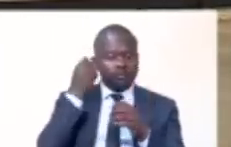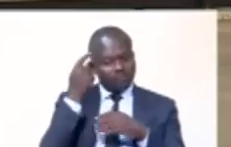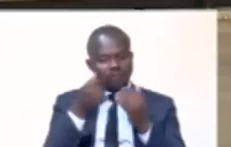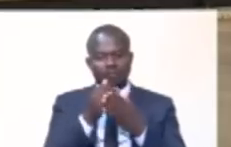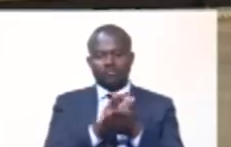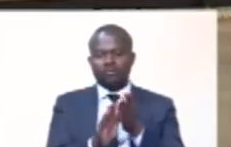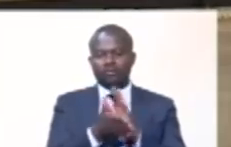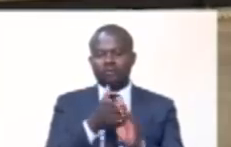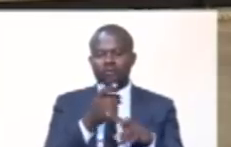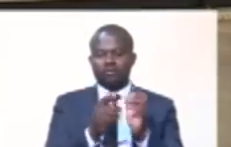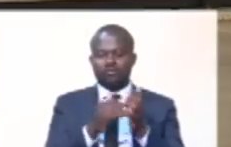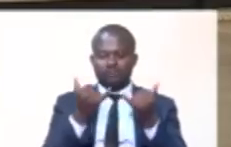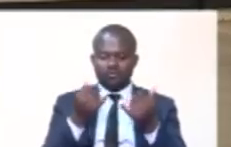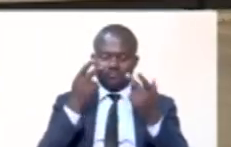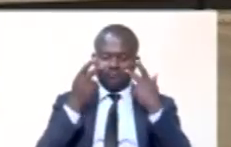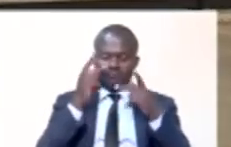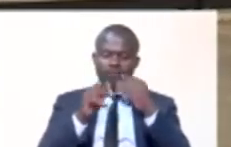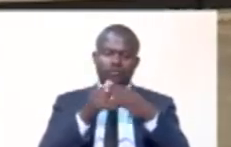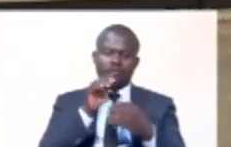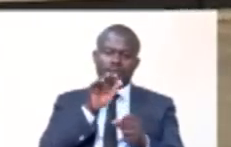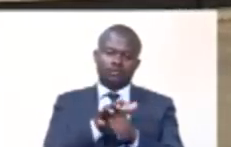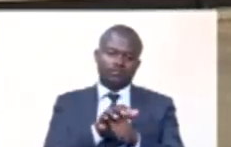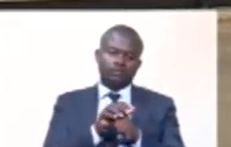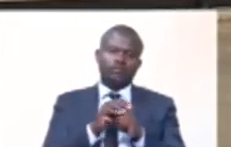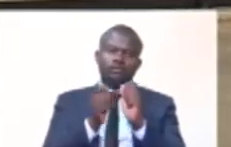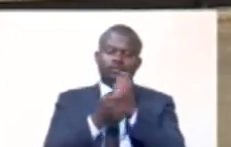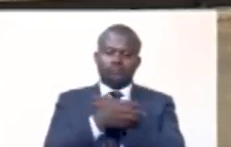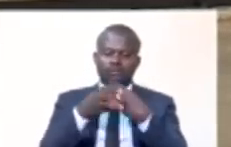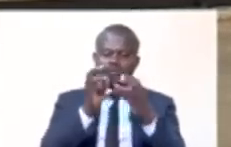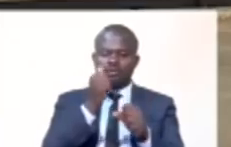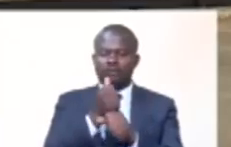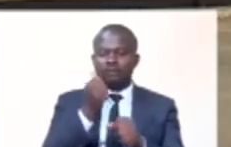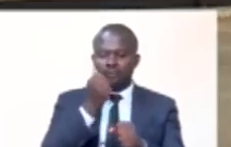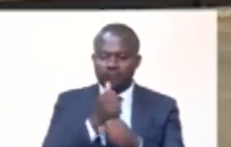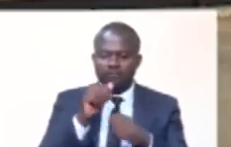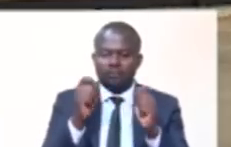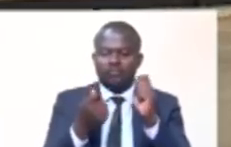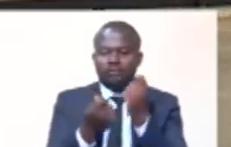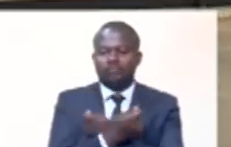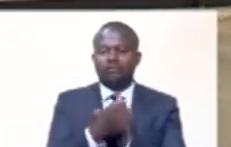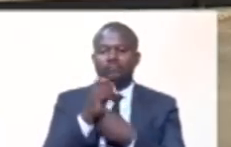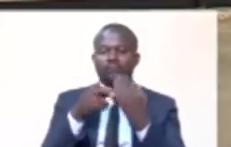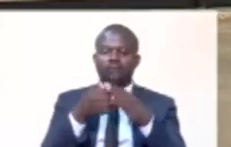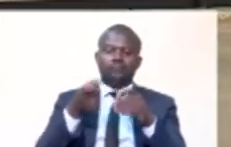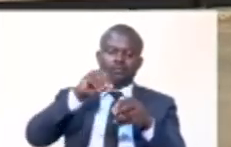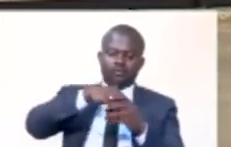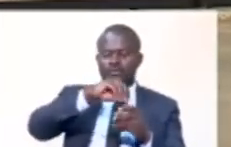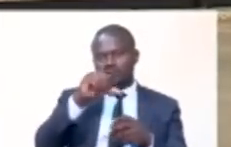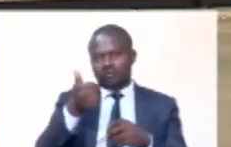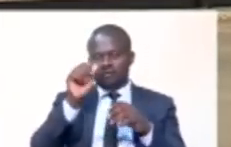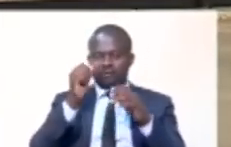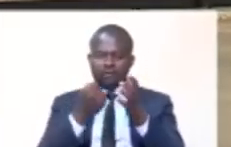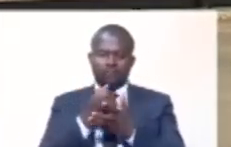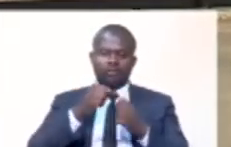birangiye, ariko ubona abenshi bagiye harimo bajya bahindura uburyo bw'imikorere, ibyo bakoraga bakabihindura cyangwa se bakongeramo ibindi bituma babasha